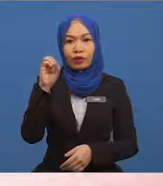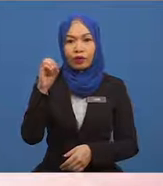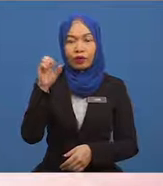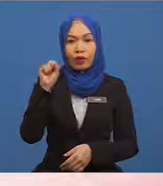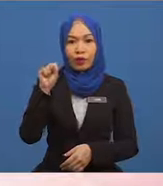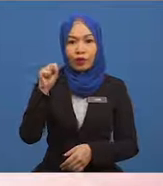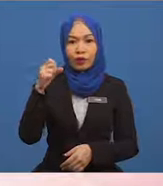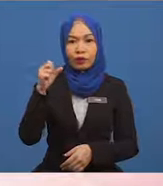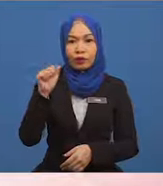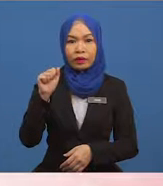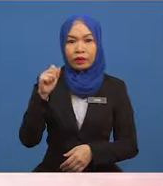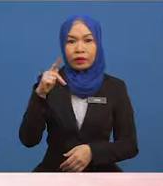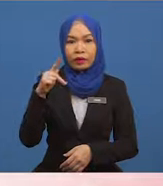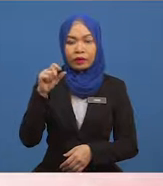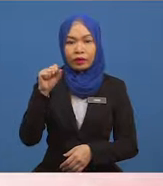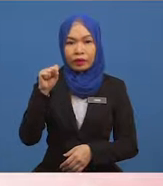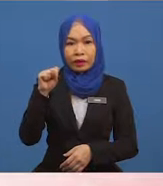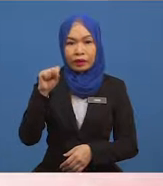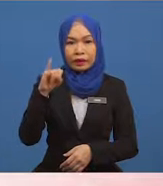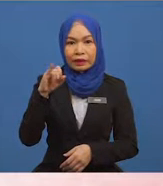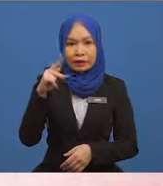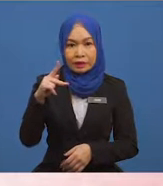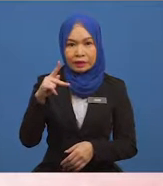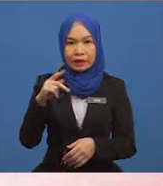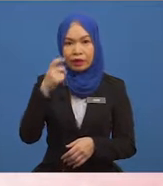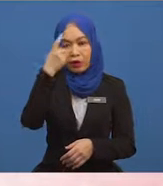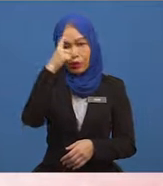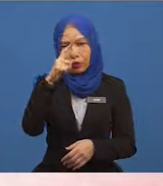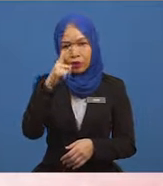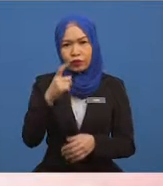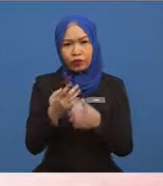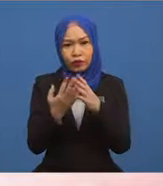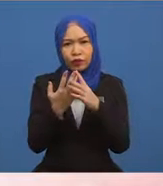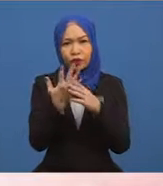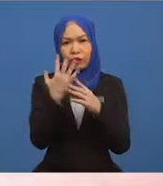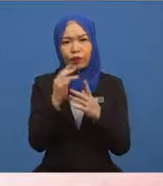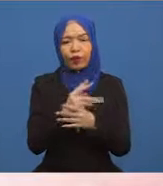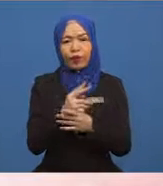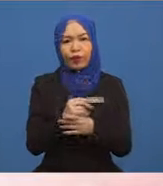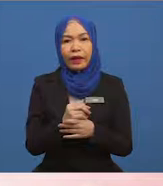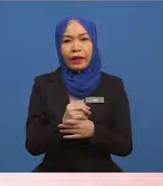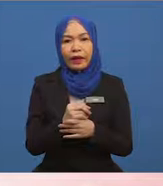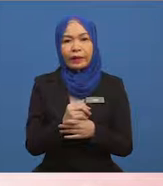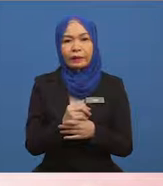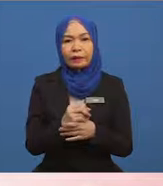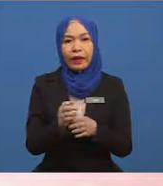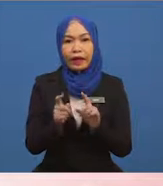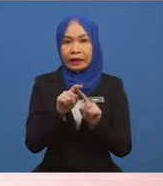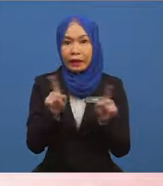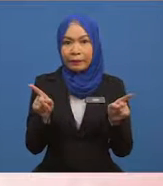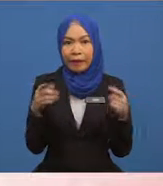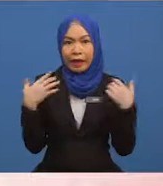kebanyakan tumbuhan. Namun, sel pokok padi mempunyai toleransi yang